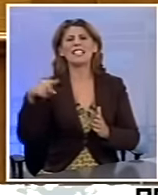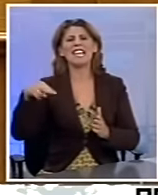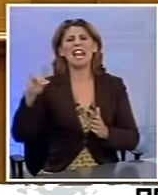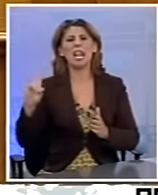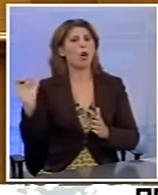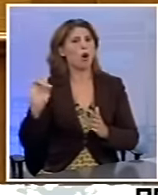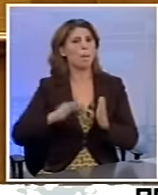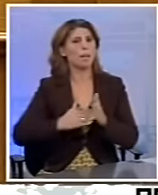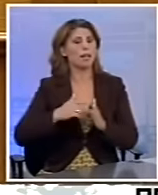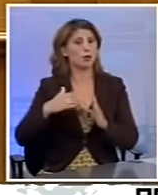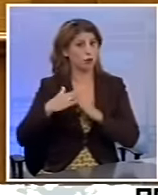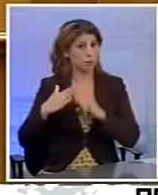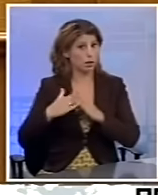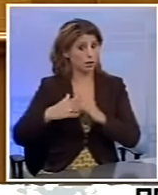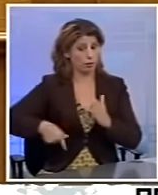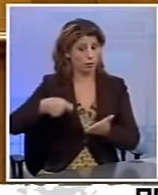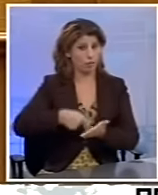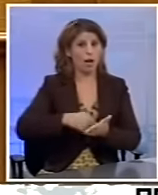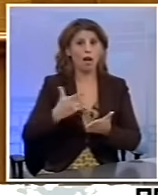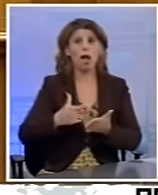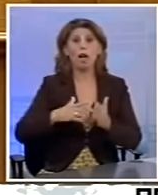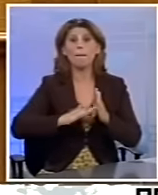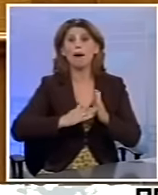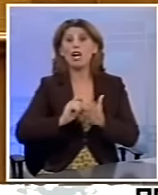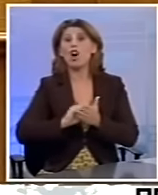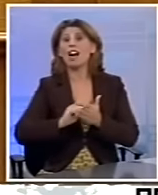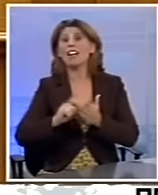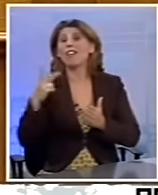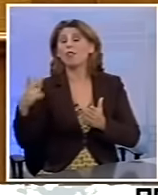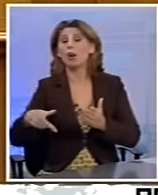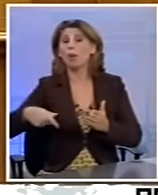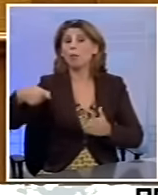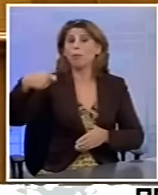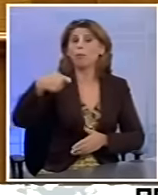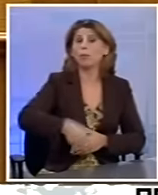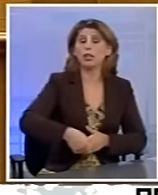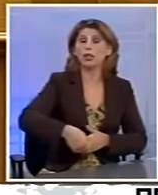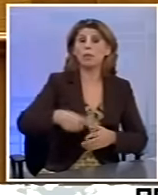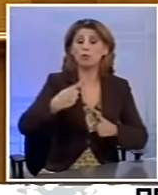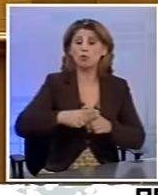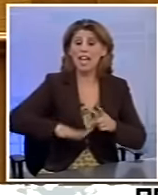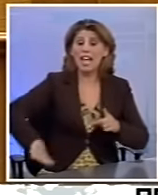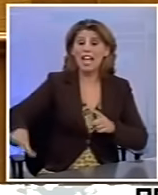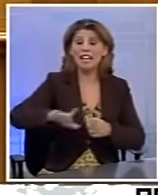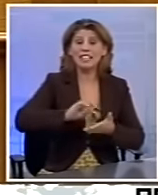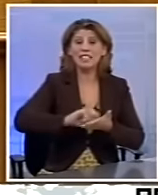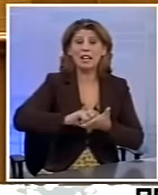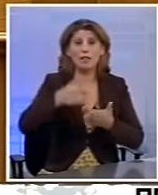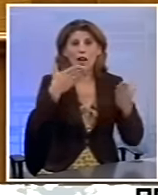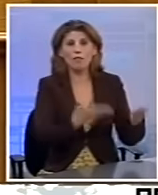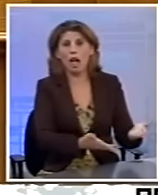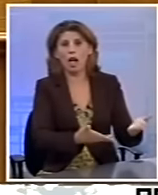δεν τον πλήρωνε με τα δικά της λεφτά, αλλά υπάλληλος στο γραφείο της. Πληρωνόταν δηλαδή από τον ελληνικό λαό για να γράφει αυτά.